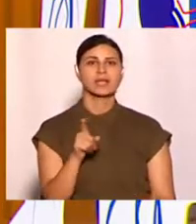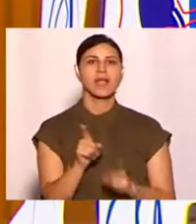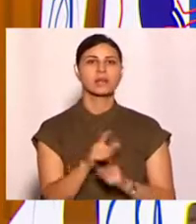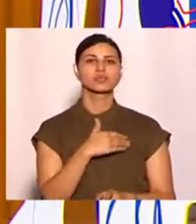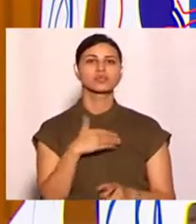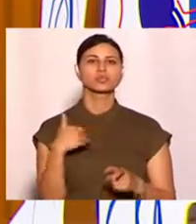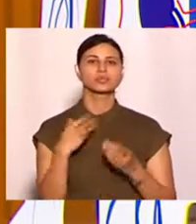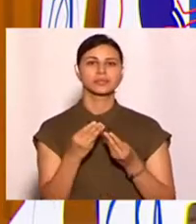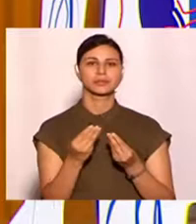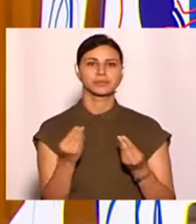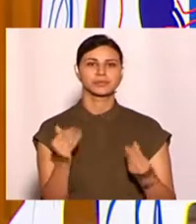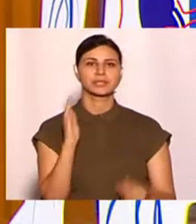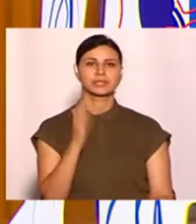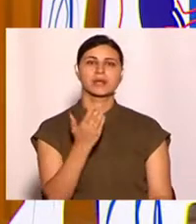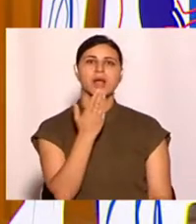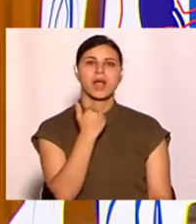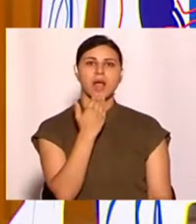ადუნებს კუნთებს და უფრო ადვილი